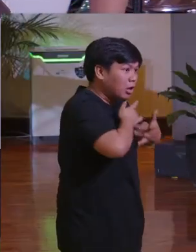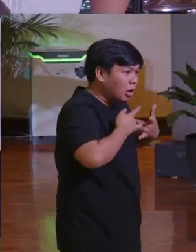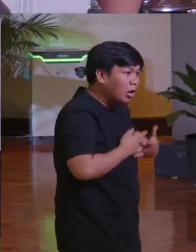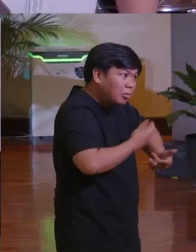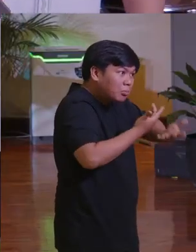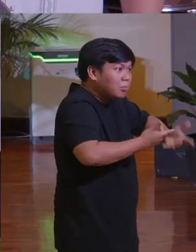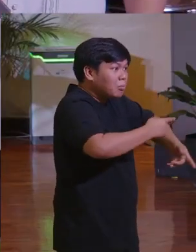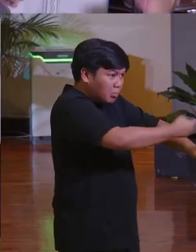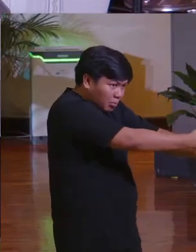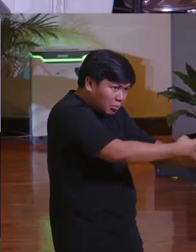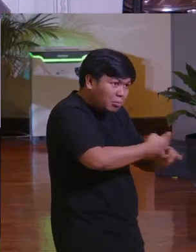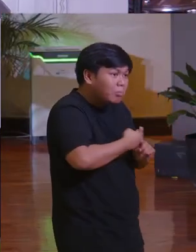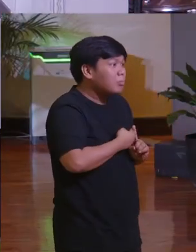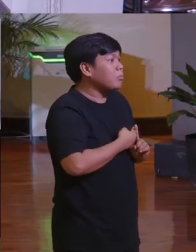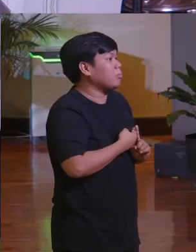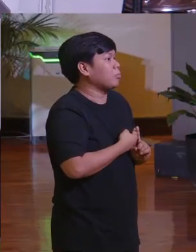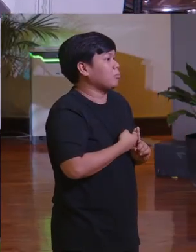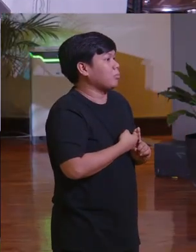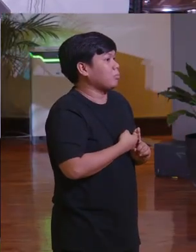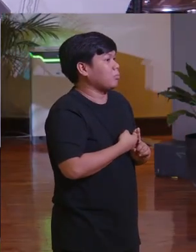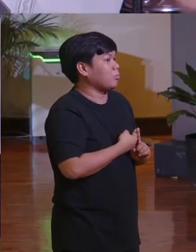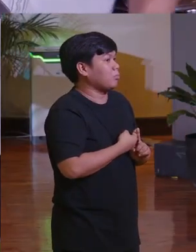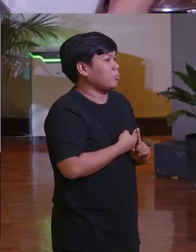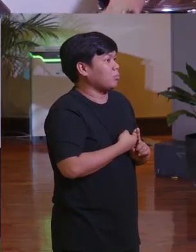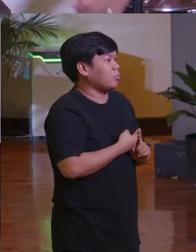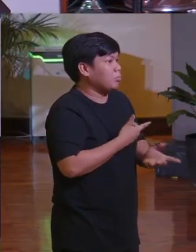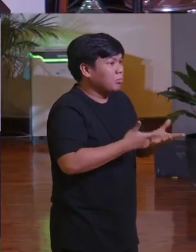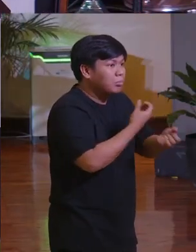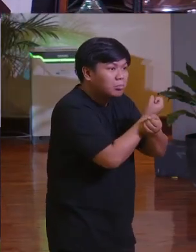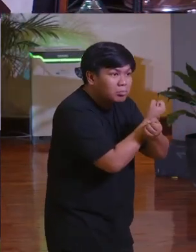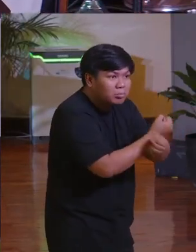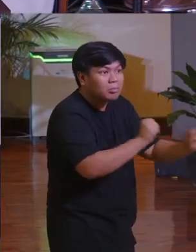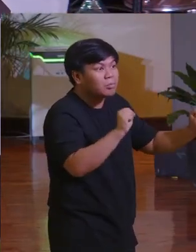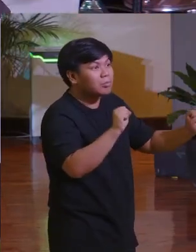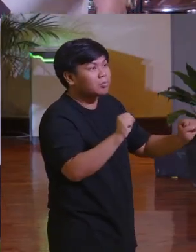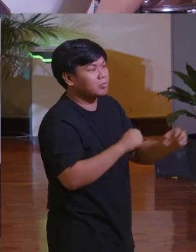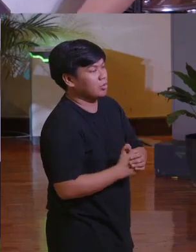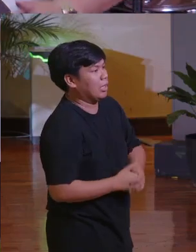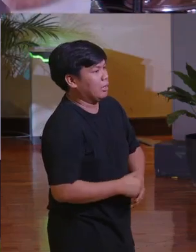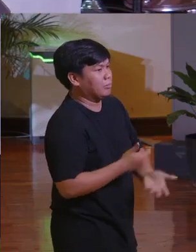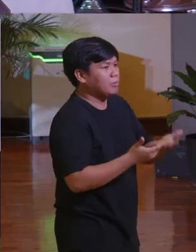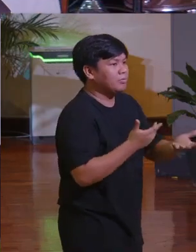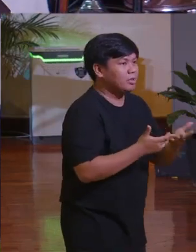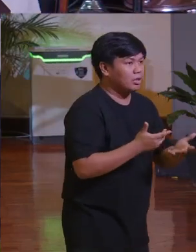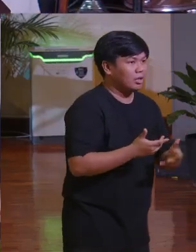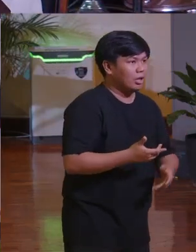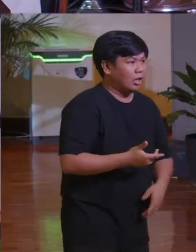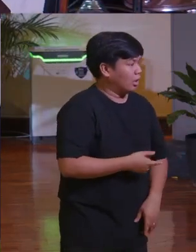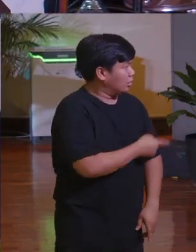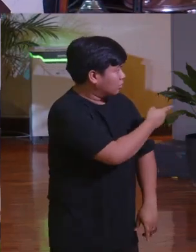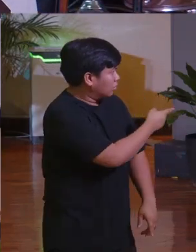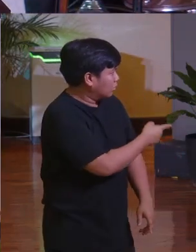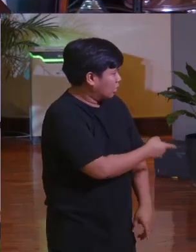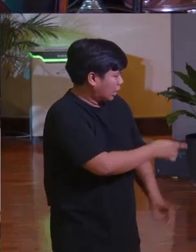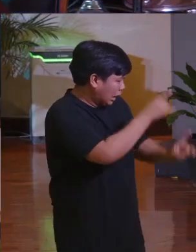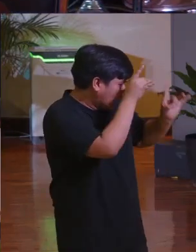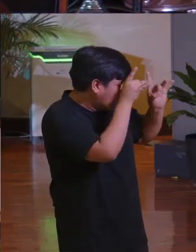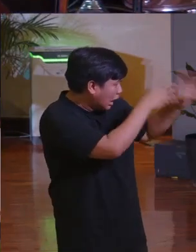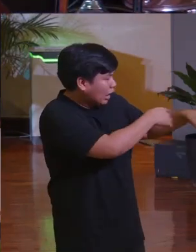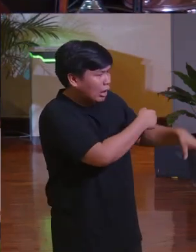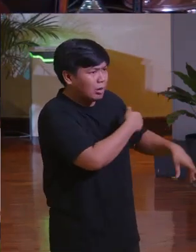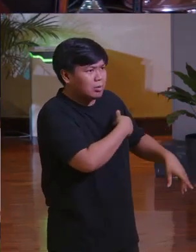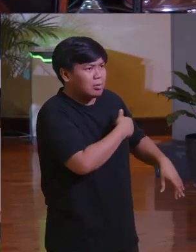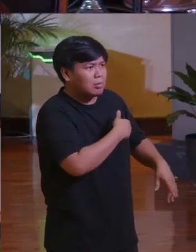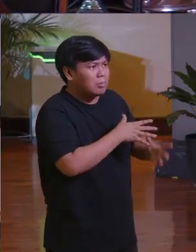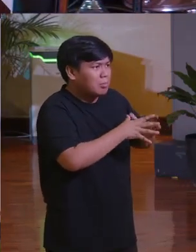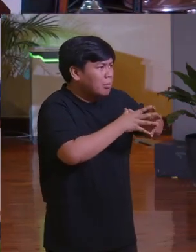alam. Baka yung kaibigan nyong yon, yung kamag-anak nyong yon, maraming tanong, yung kapitbahay